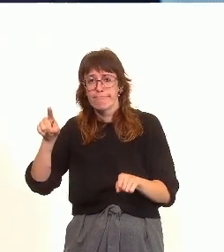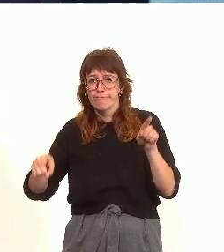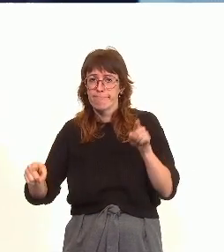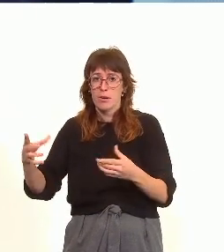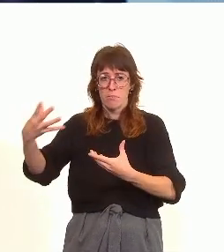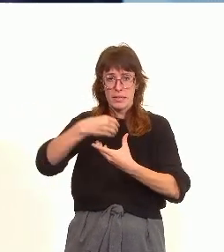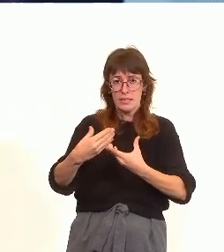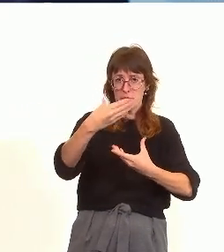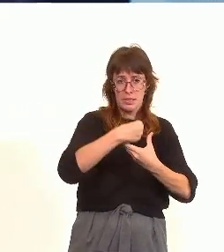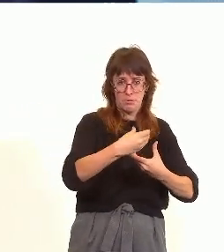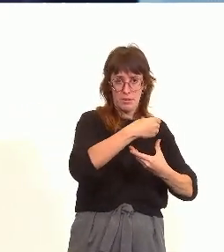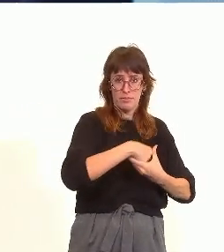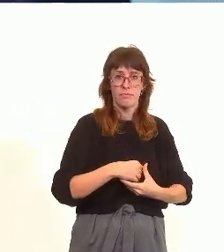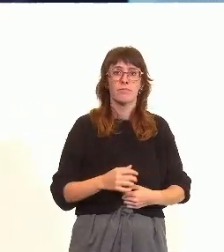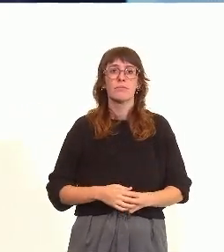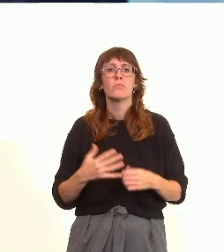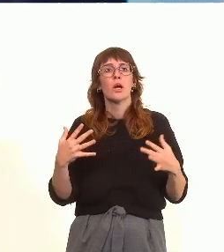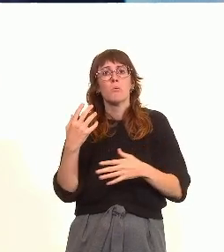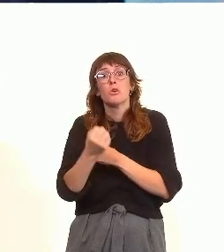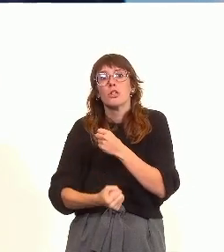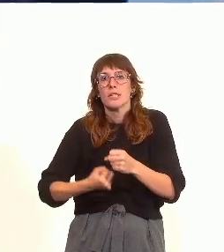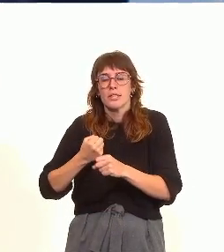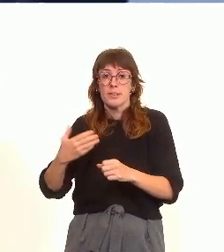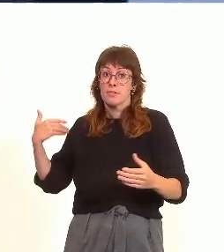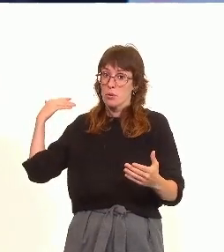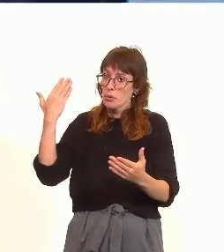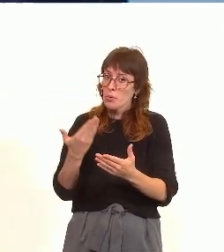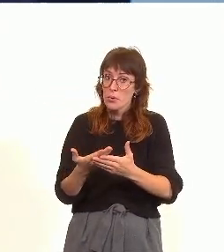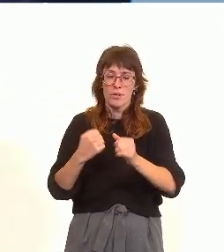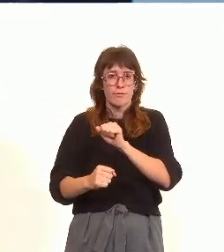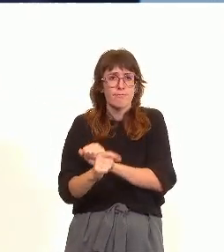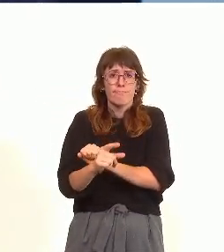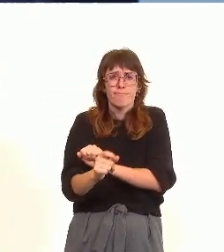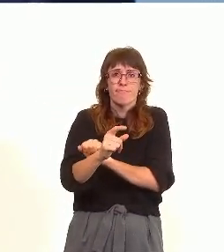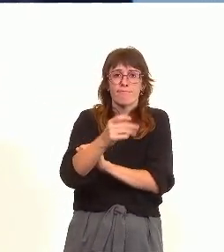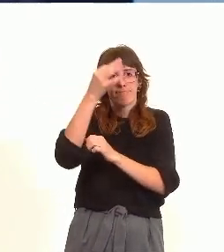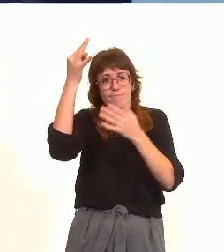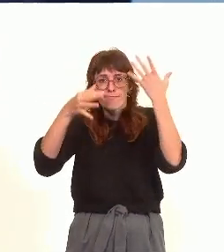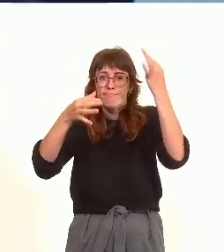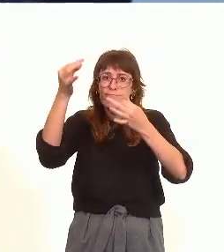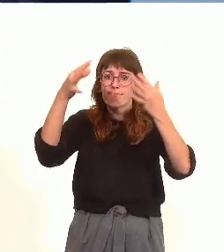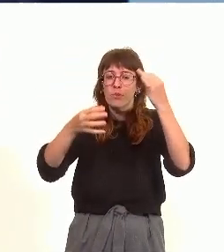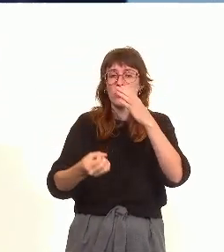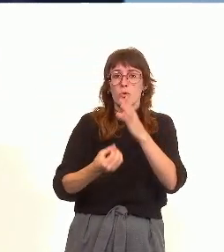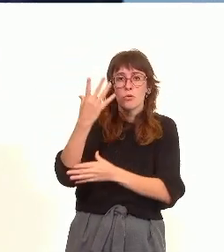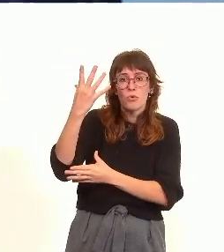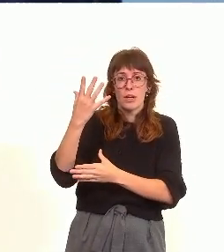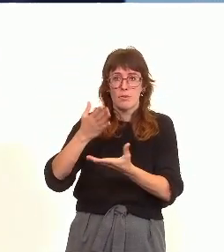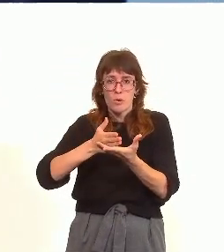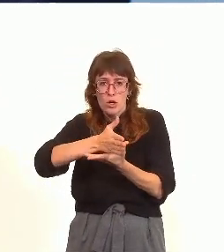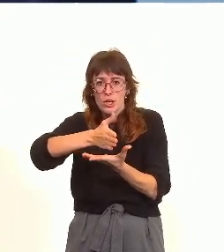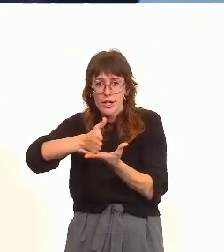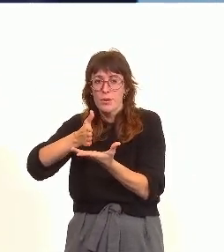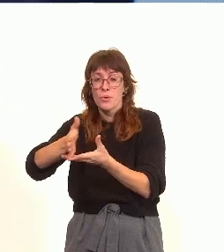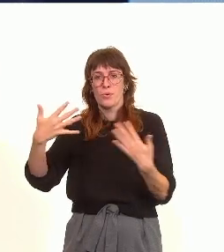foisonnement d'initiatives depuis plusieurs années au sein de nos territoires. Beaucoup de choses se structurent, c'est passionnant, ça nous permet d'avoir